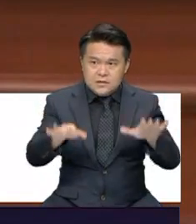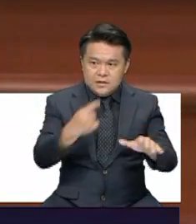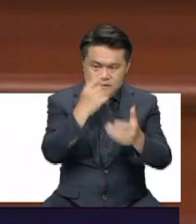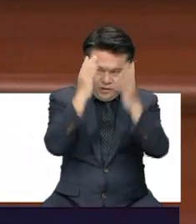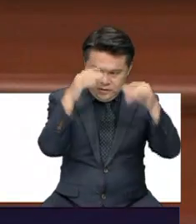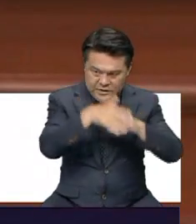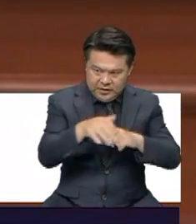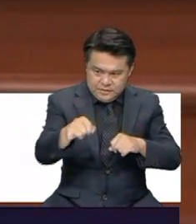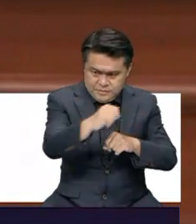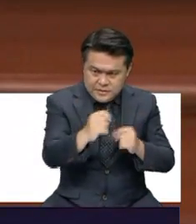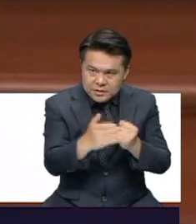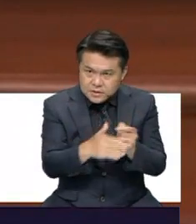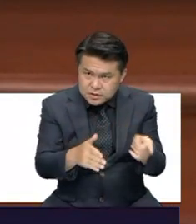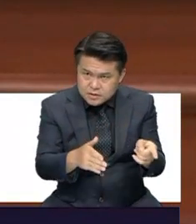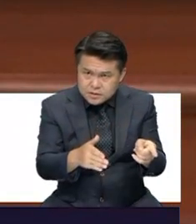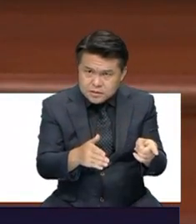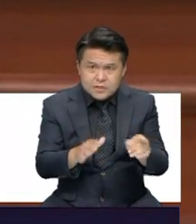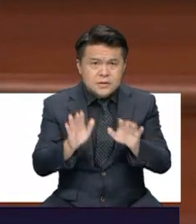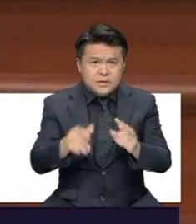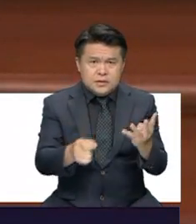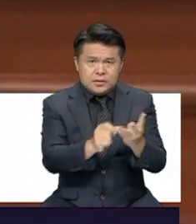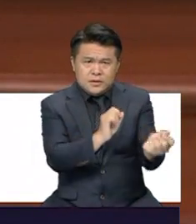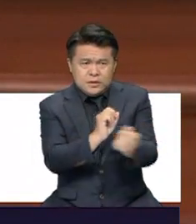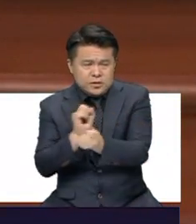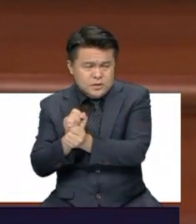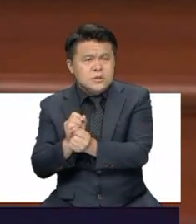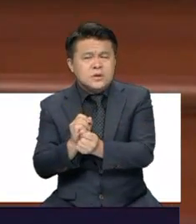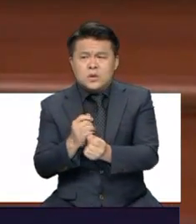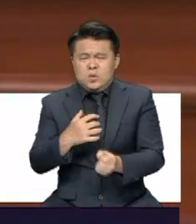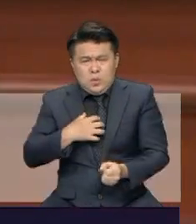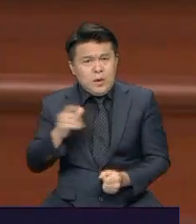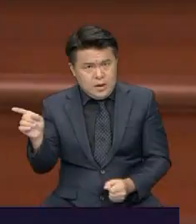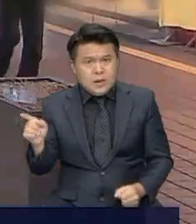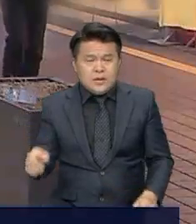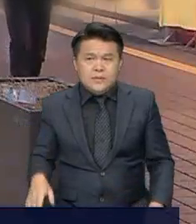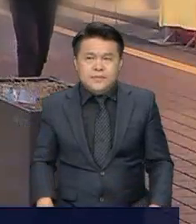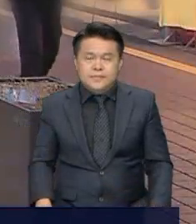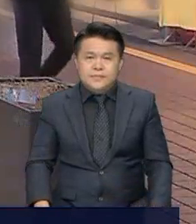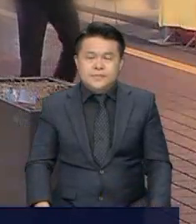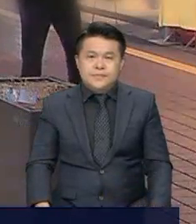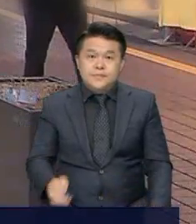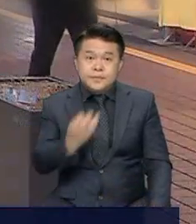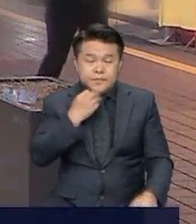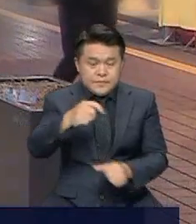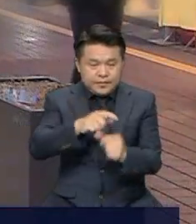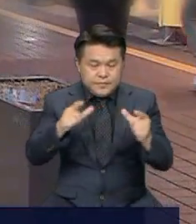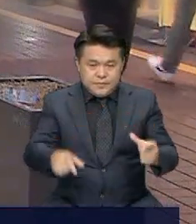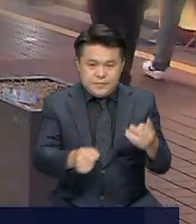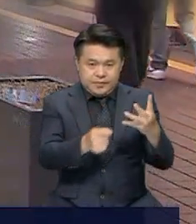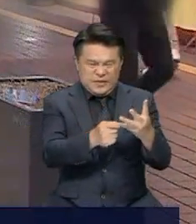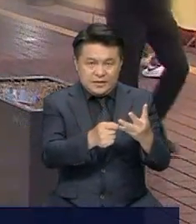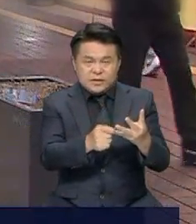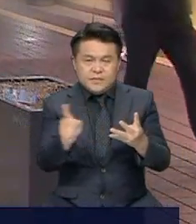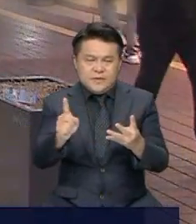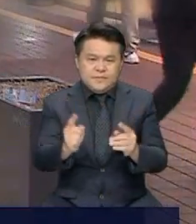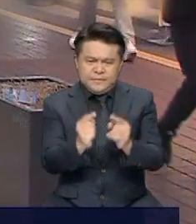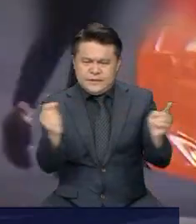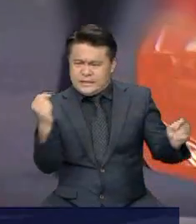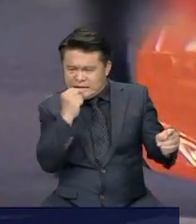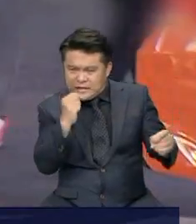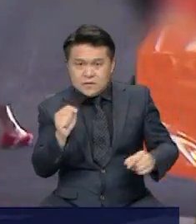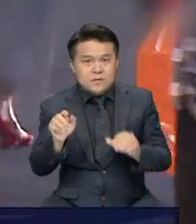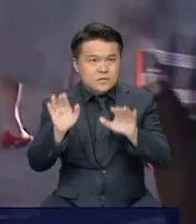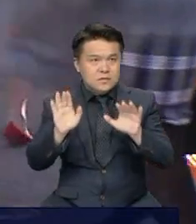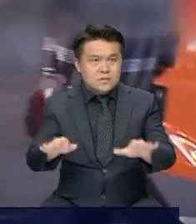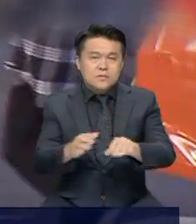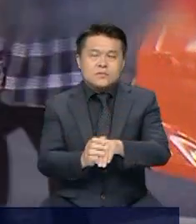어르신들은 델타 변이로 인한 4차 유행에 아주 취약할 수 있습니다. 수도권 4단계 등 고강도 거리두기 조치는